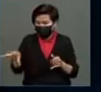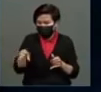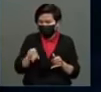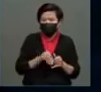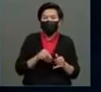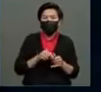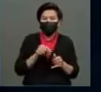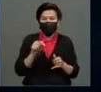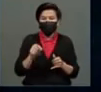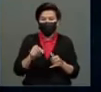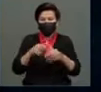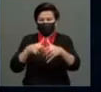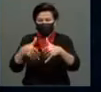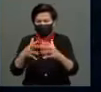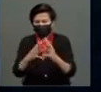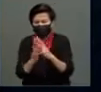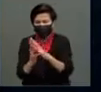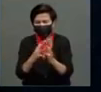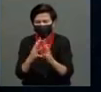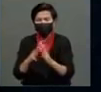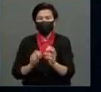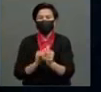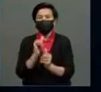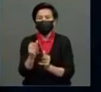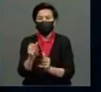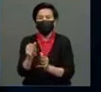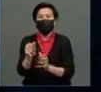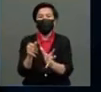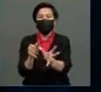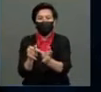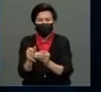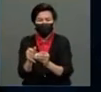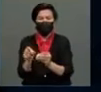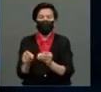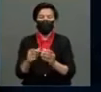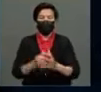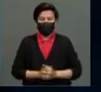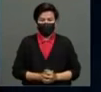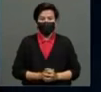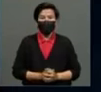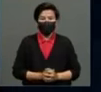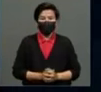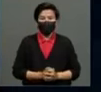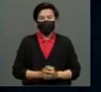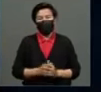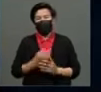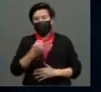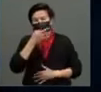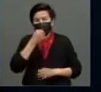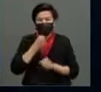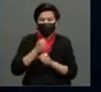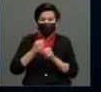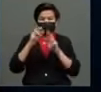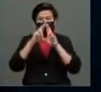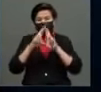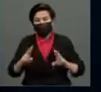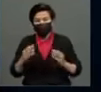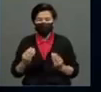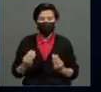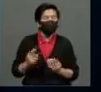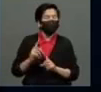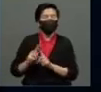ที่เสี่ยงสัมผัสกับผู้ป่วยติดเชื้อยืนยันมาก่อนนะครับอาชีพเสี่ยงอยู่ในสถานบันเทิงนะครับนี่คือสิ่ง